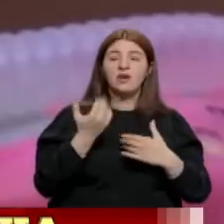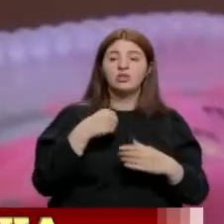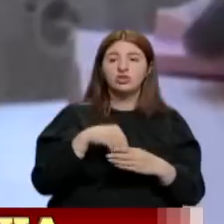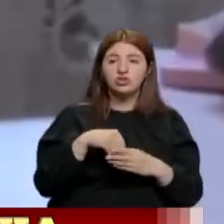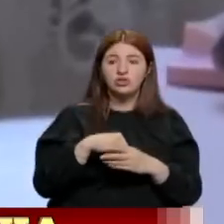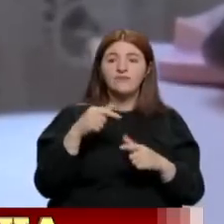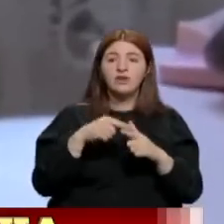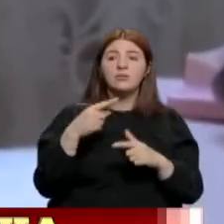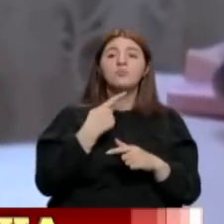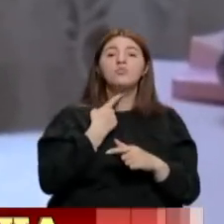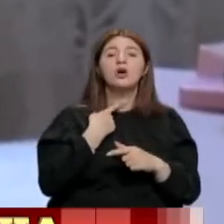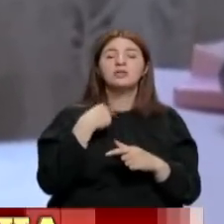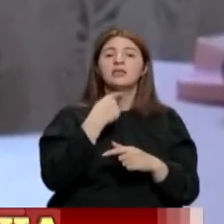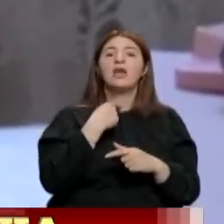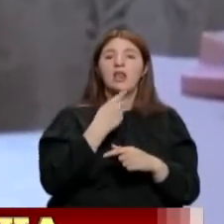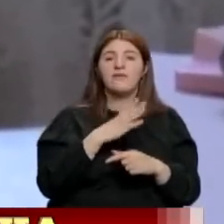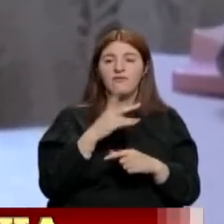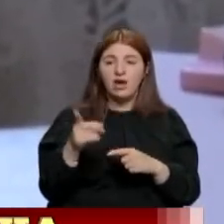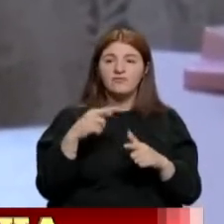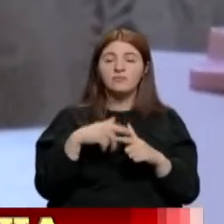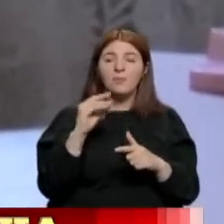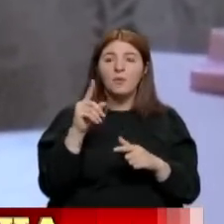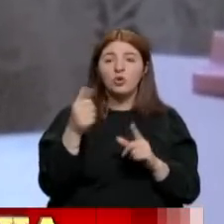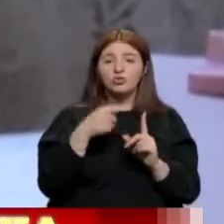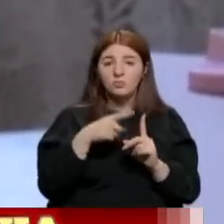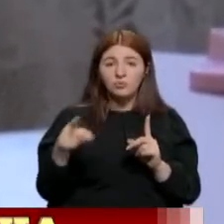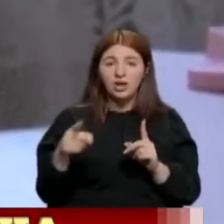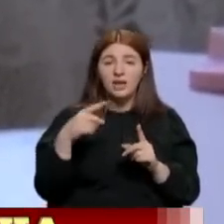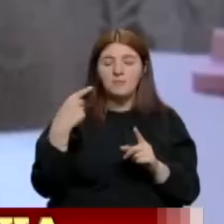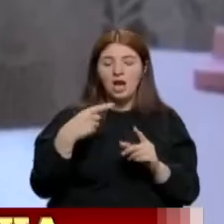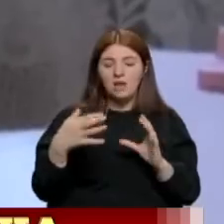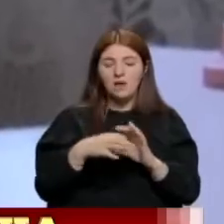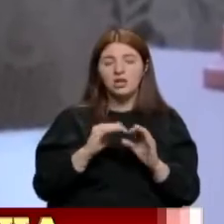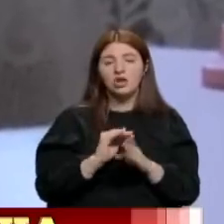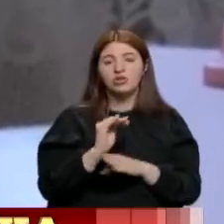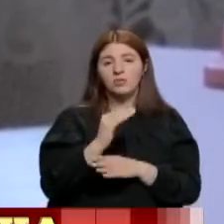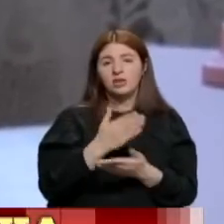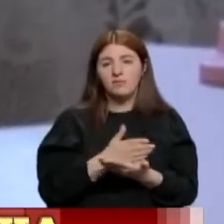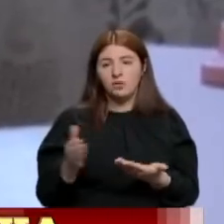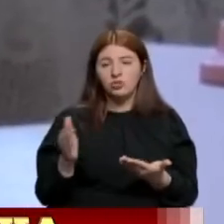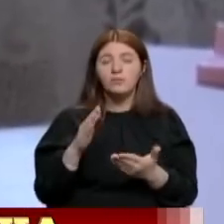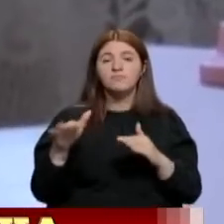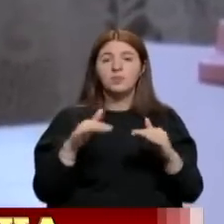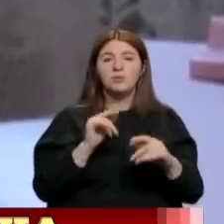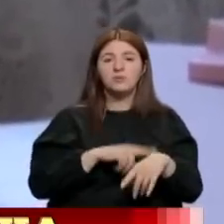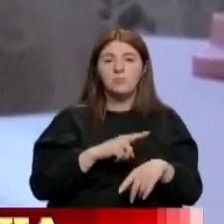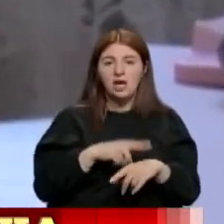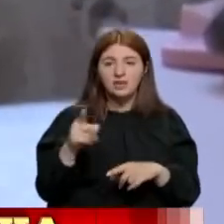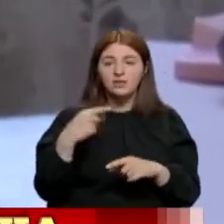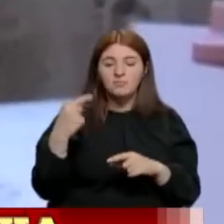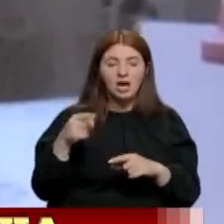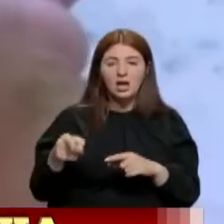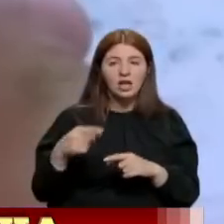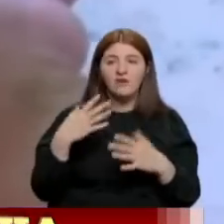alabilmesi için Fatma'nın boğazında delik açıldı. Fatma Bebek o günden bugüne cihaza bağlı yaşamını sürdürüyor. Deprem sırasında da